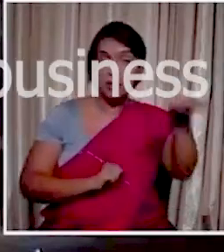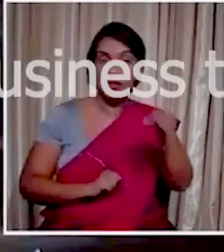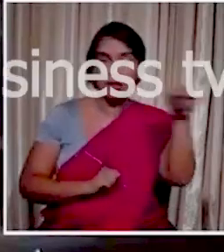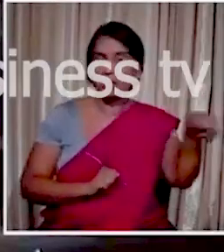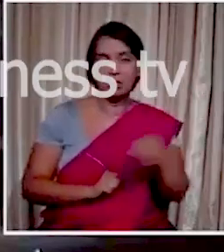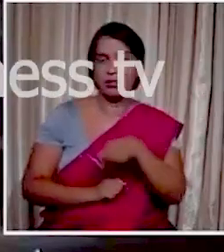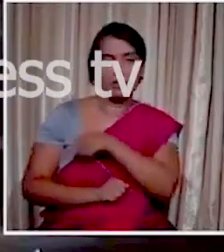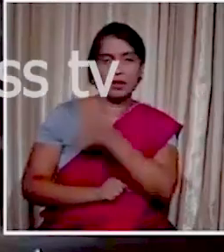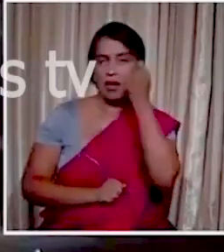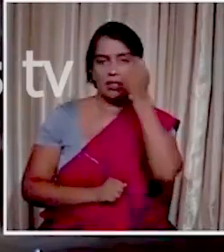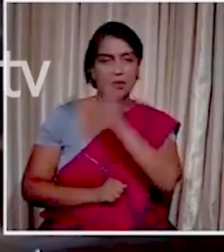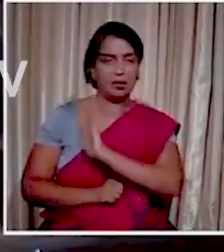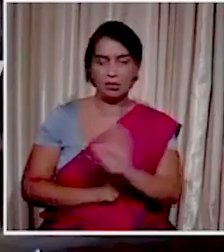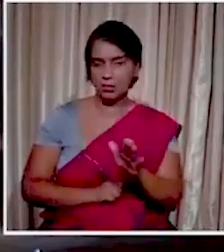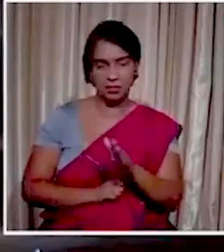संगीतिये